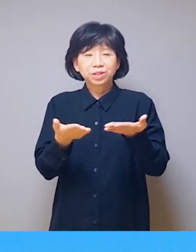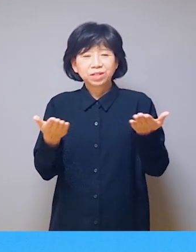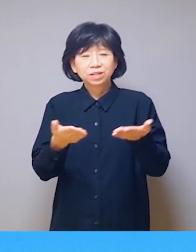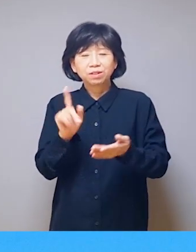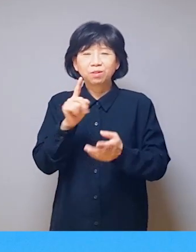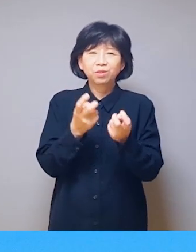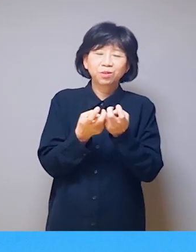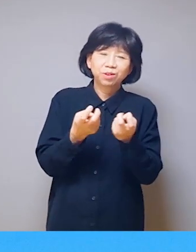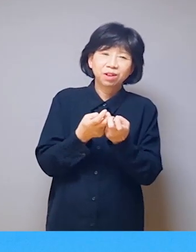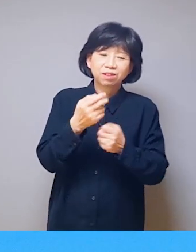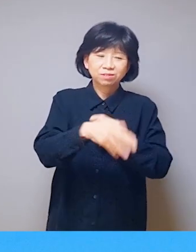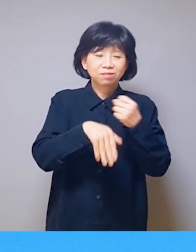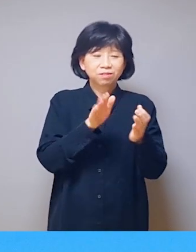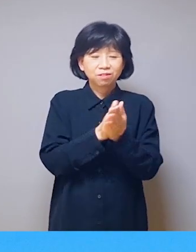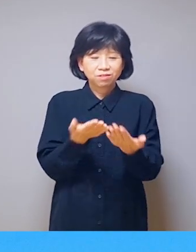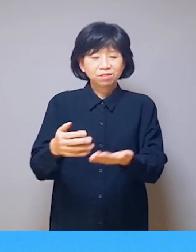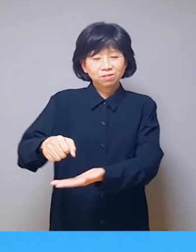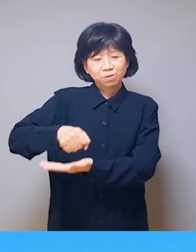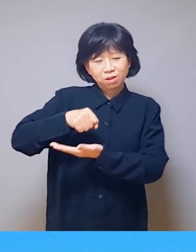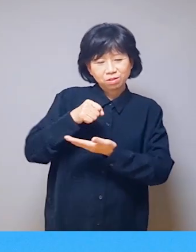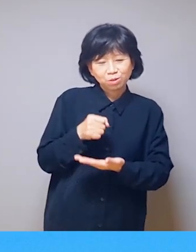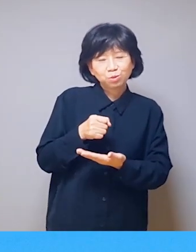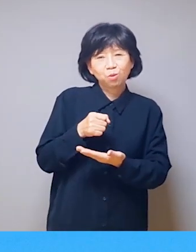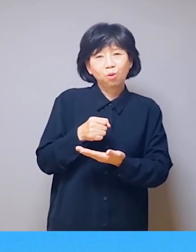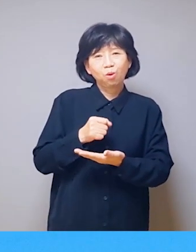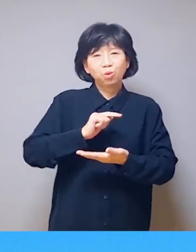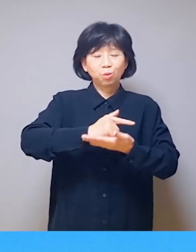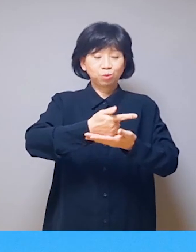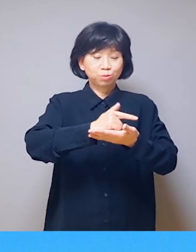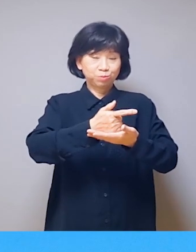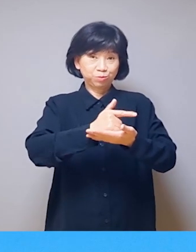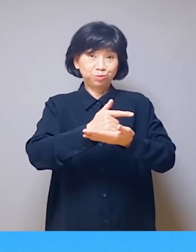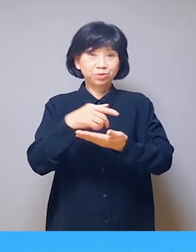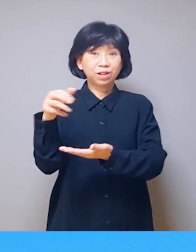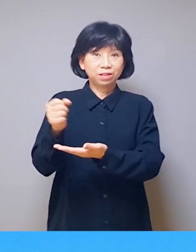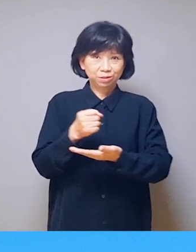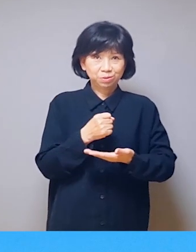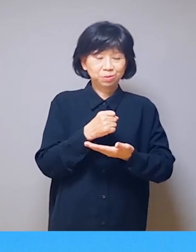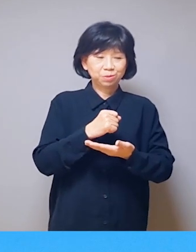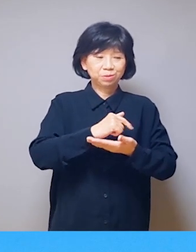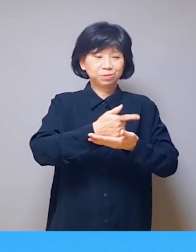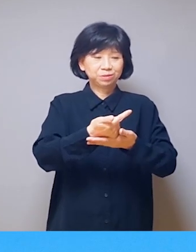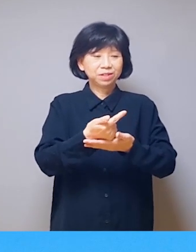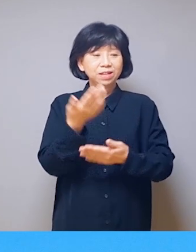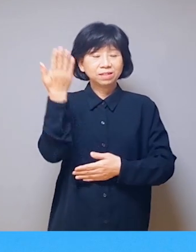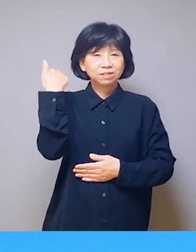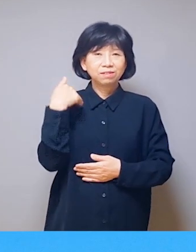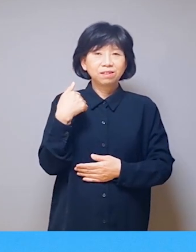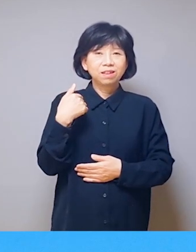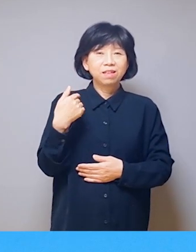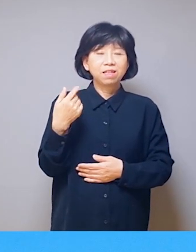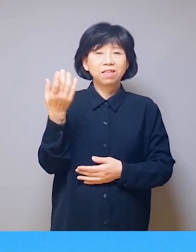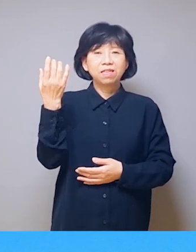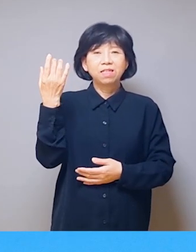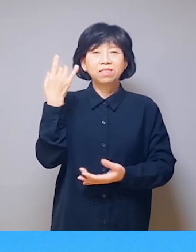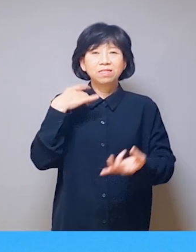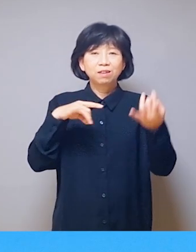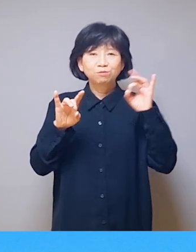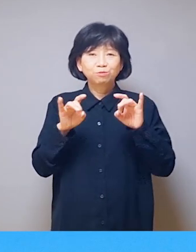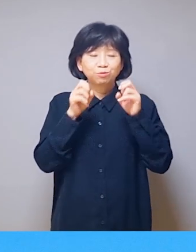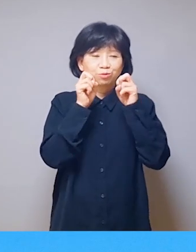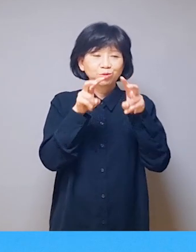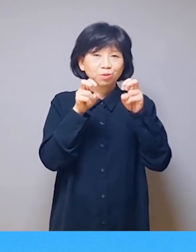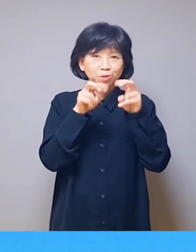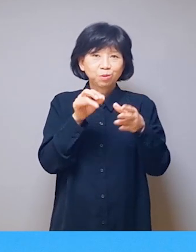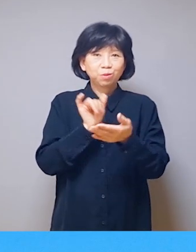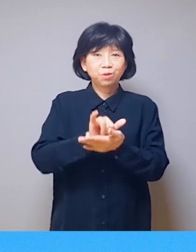저는요 성경책도 들고 다니지만 꼭 교회에서 사준 노트북 들고 다니거든요. 어딜 가나? 예전에 그 선교지 태국에 우리 아이들하고 갔다 오다가